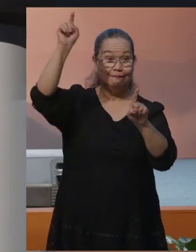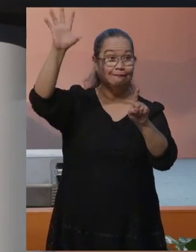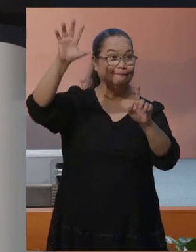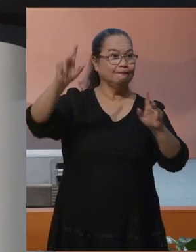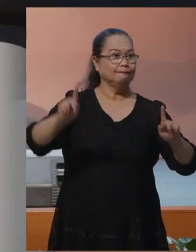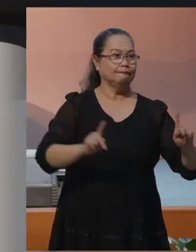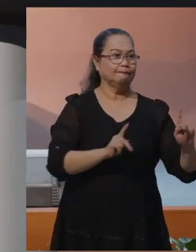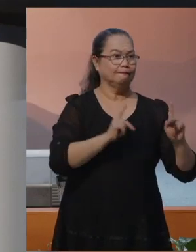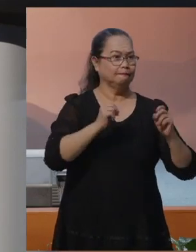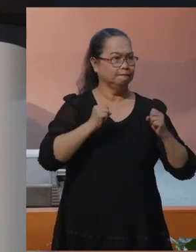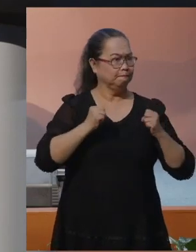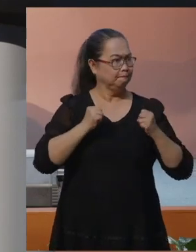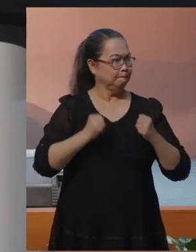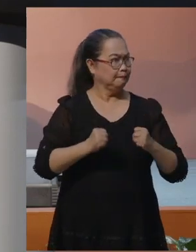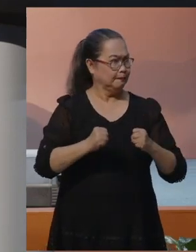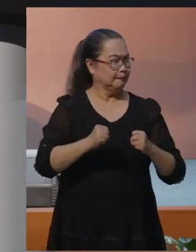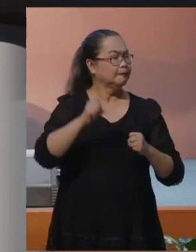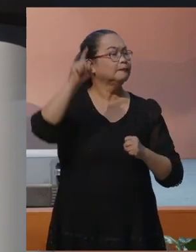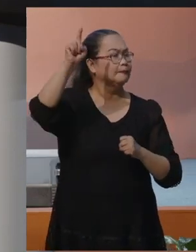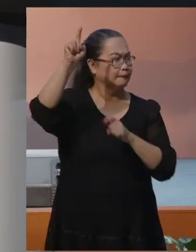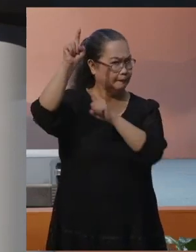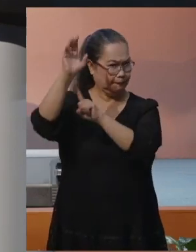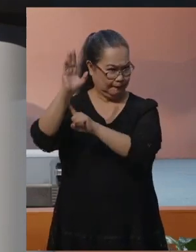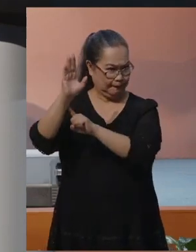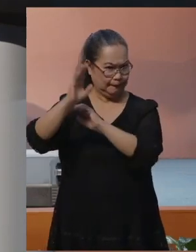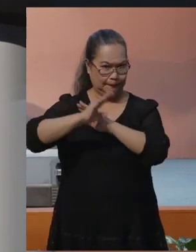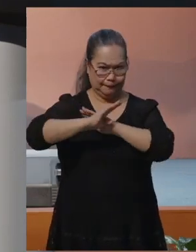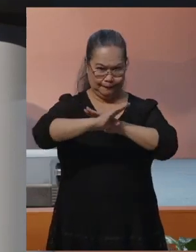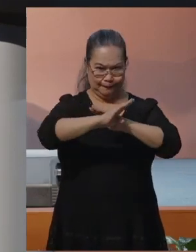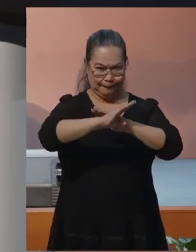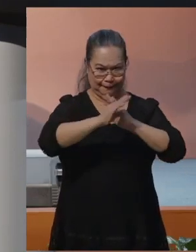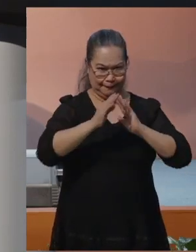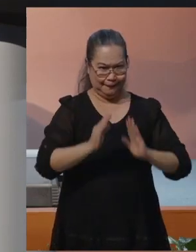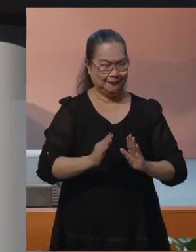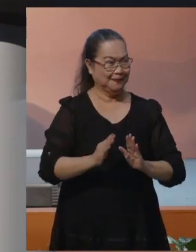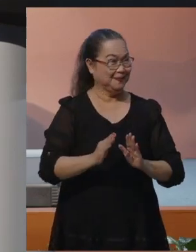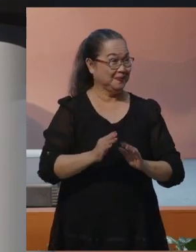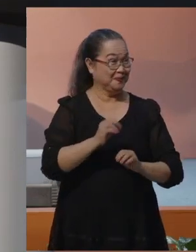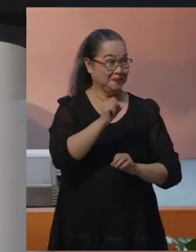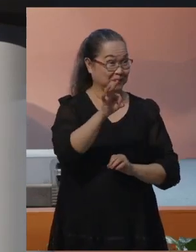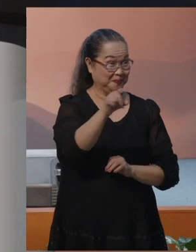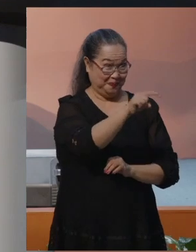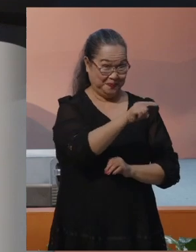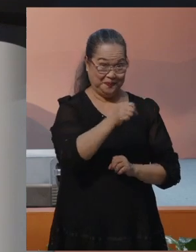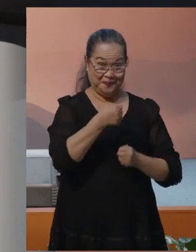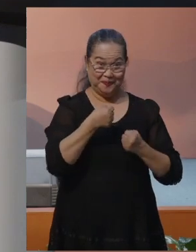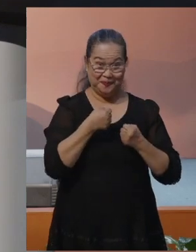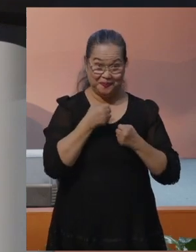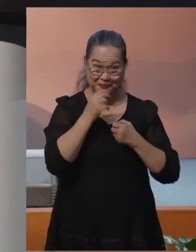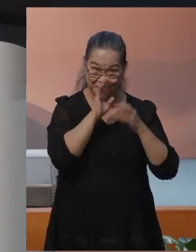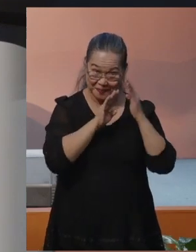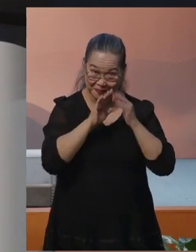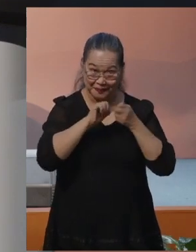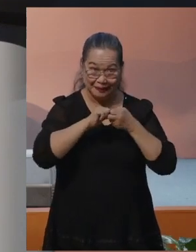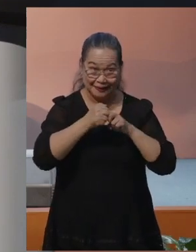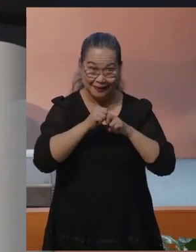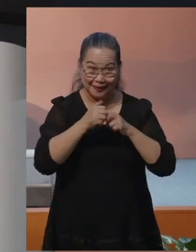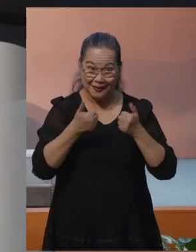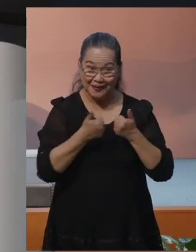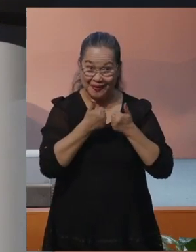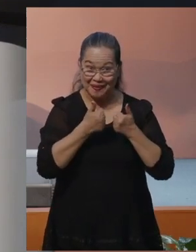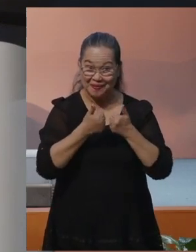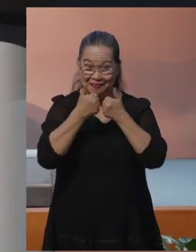Diyos na siya ang ating kalasag sa ating pakikibaka sa ating mga hamon.